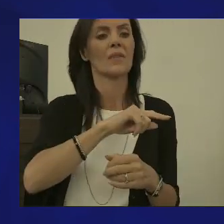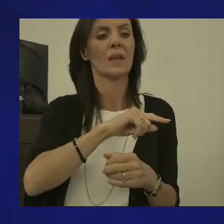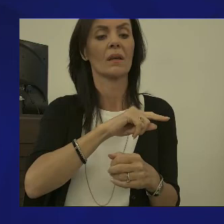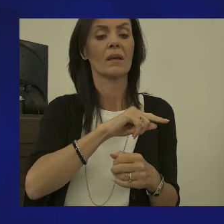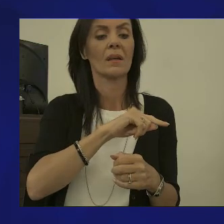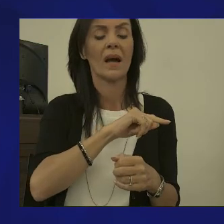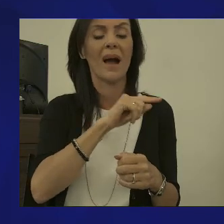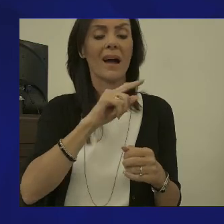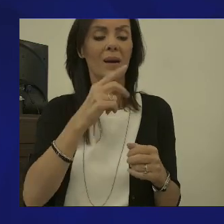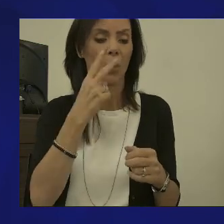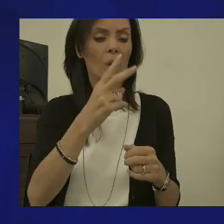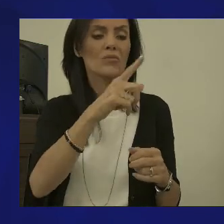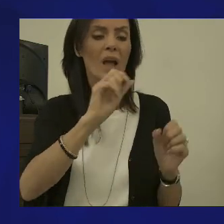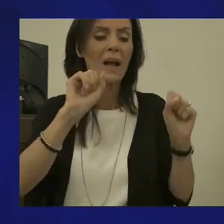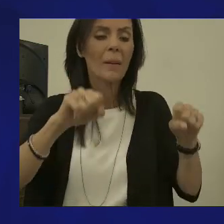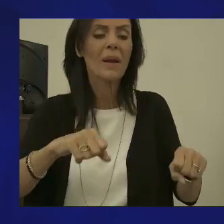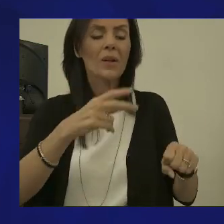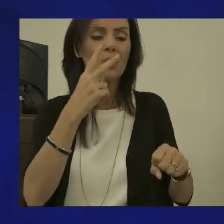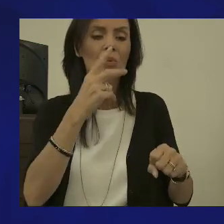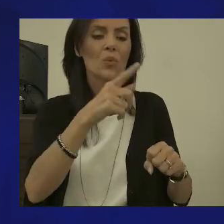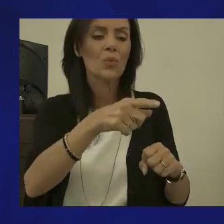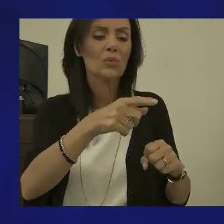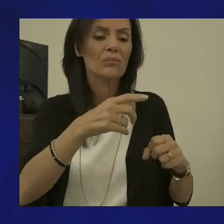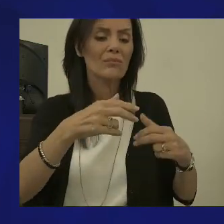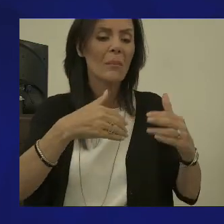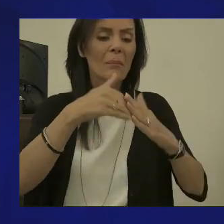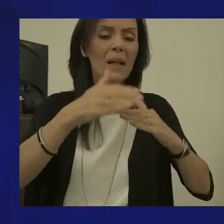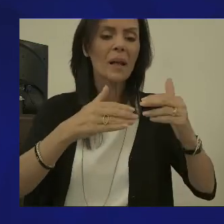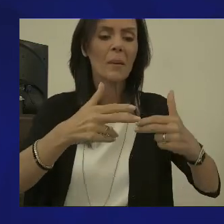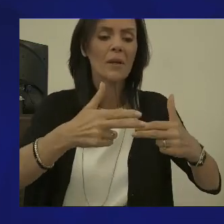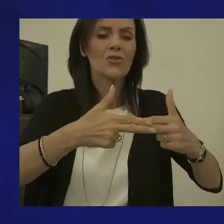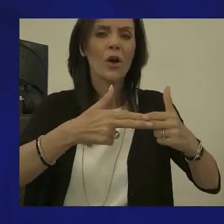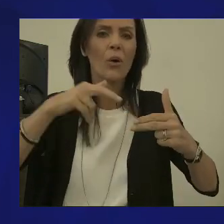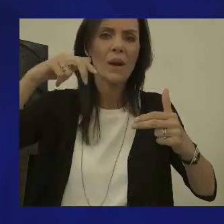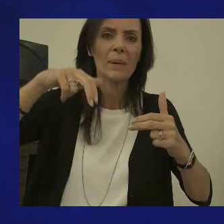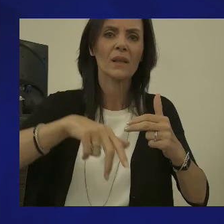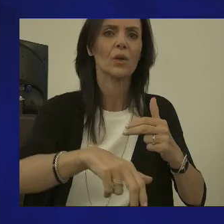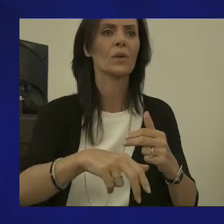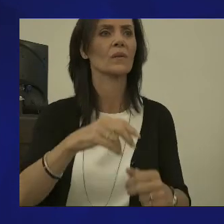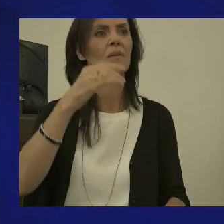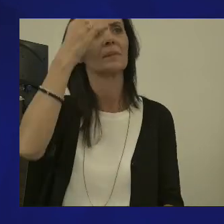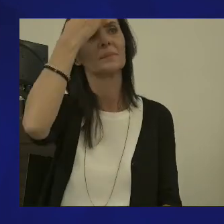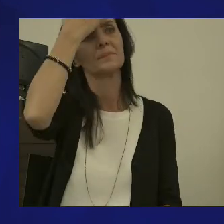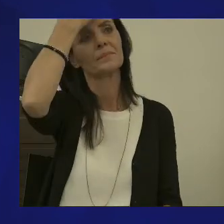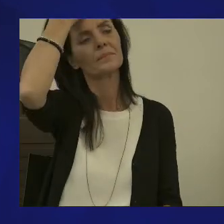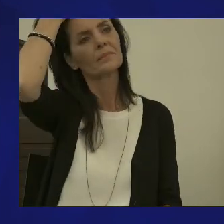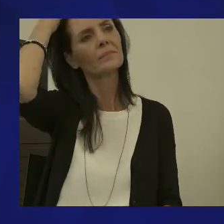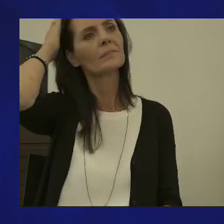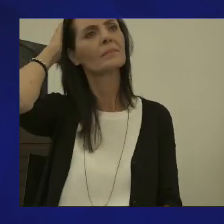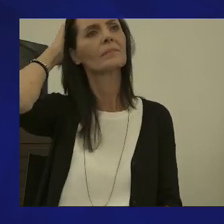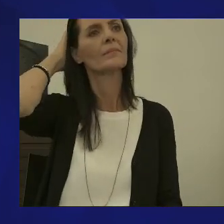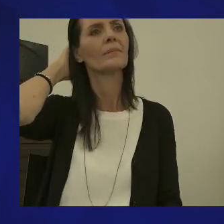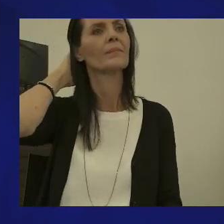קו הבניין. הנה, אתה תראה לנו את זה, ואני אתייחס לדברים האחרים. את במצגת שלי או שלך? אני גם לא